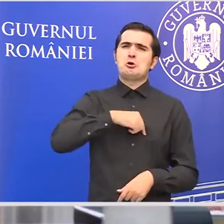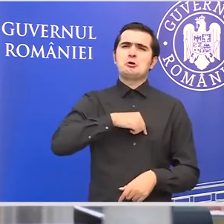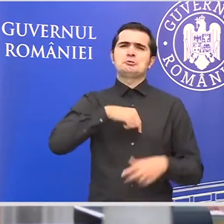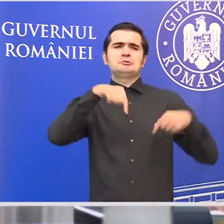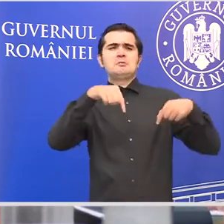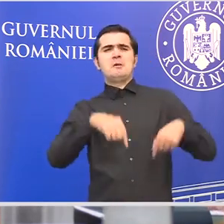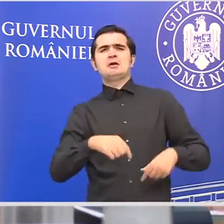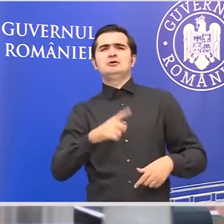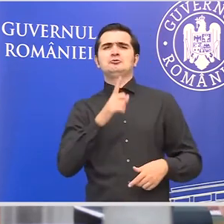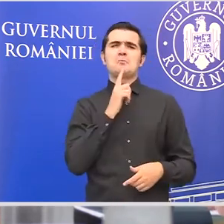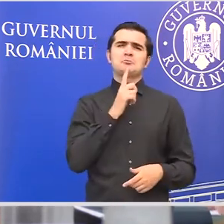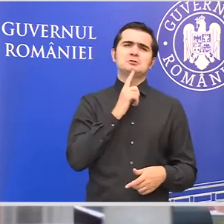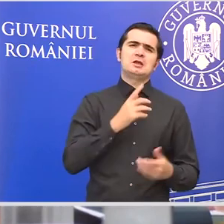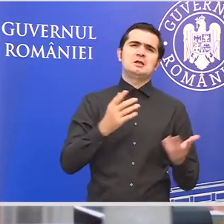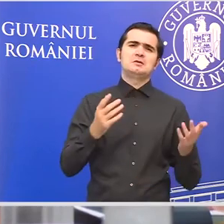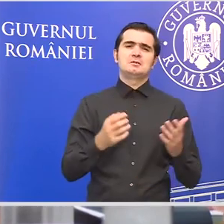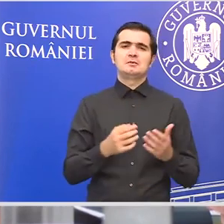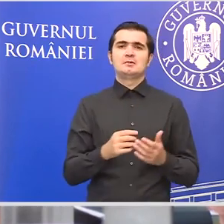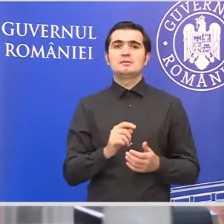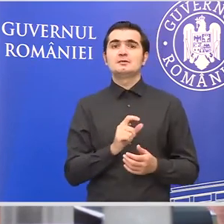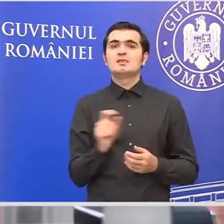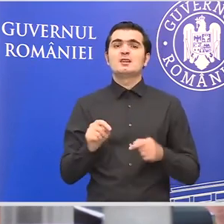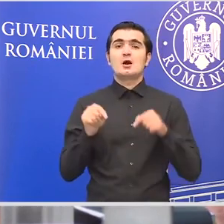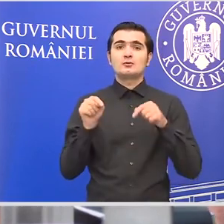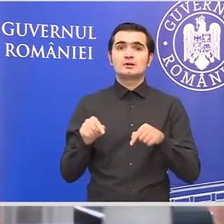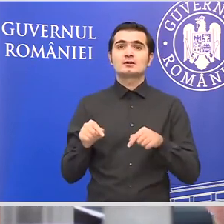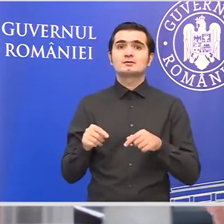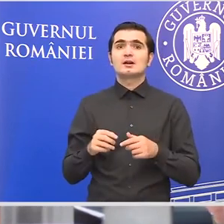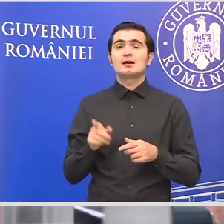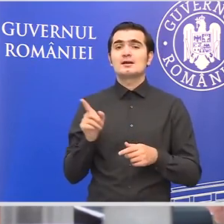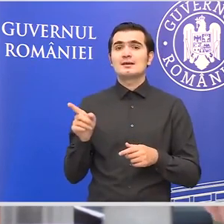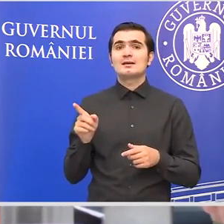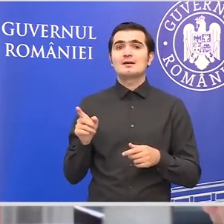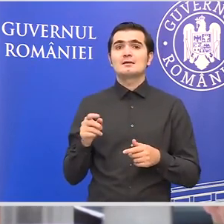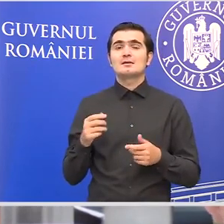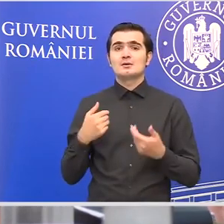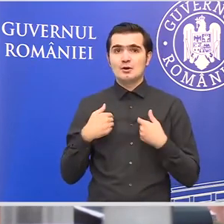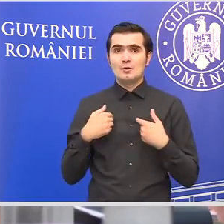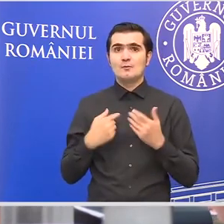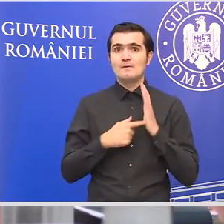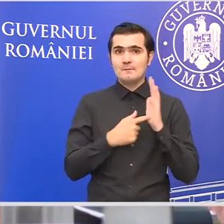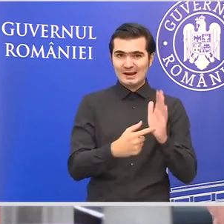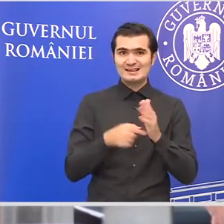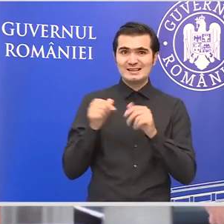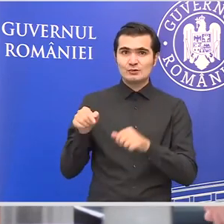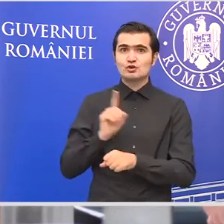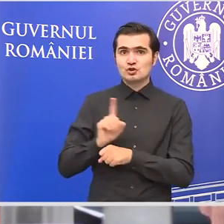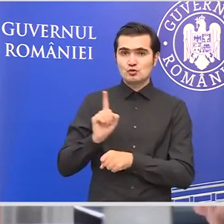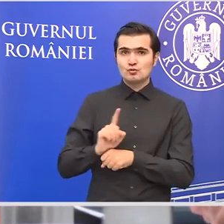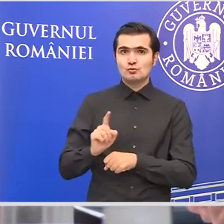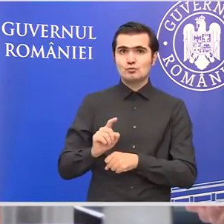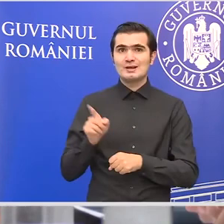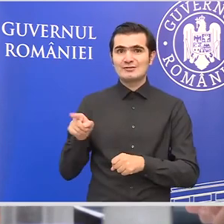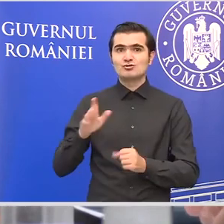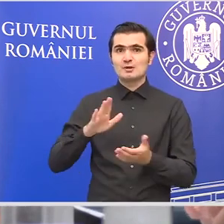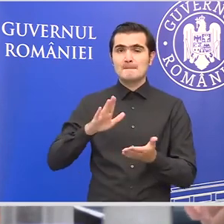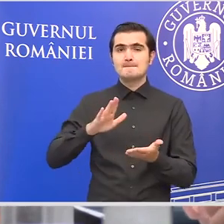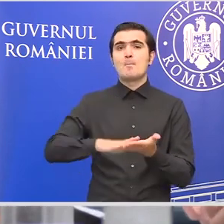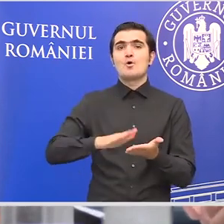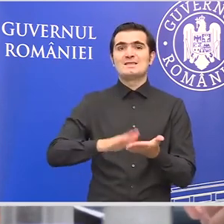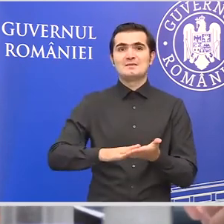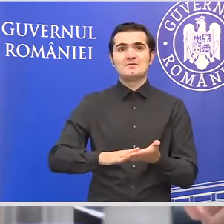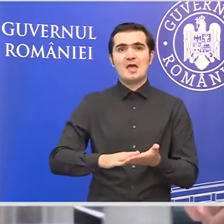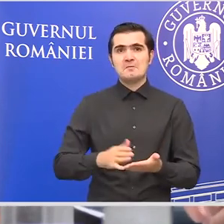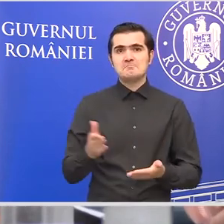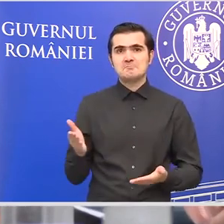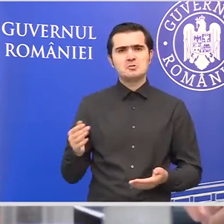aici puțini, de aceea le și scot în evidență. Aceste argumente nu